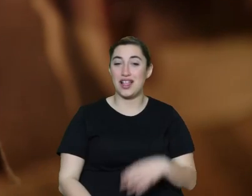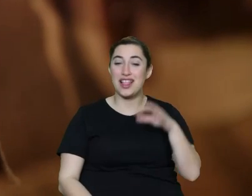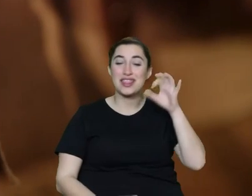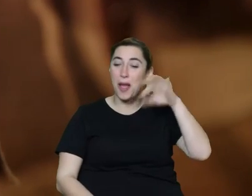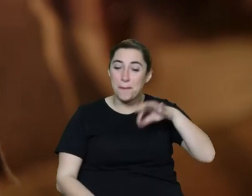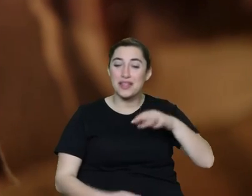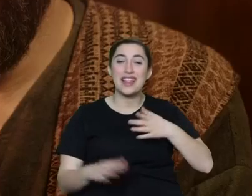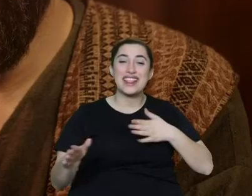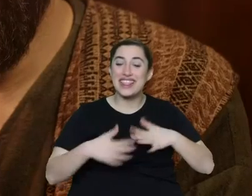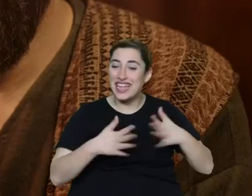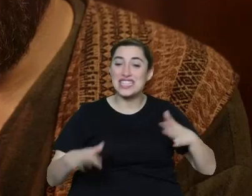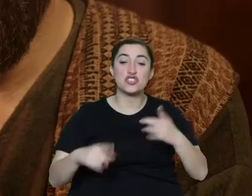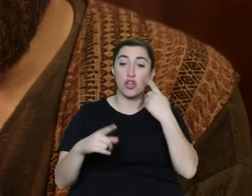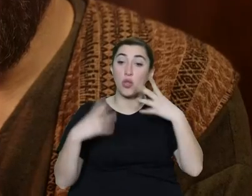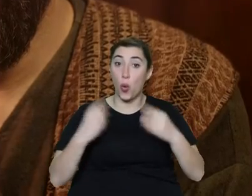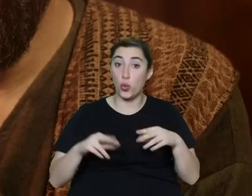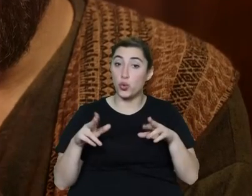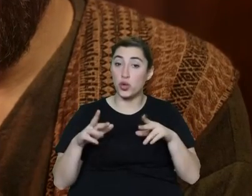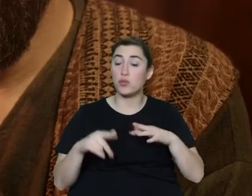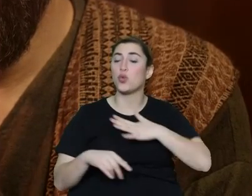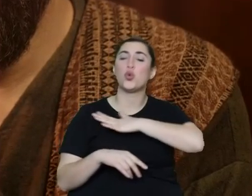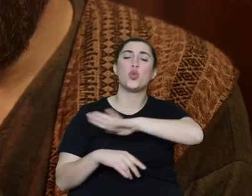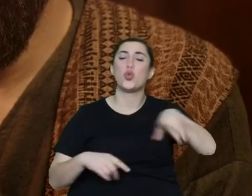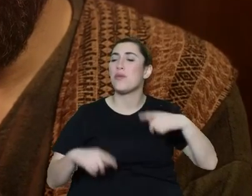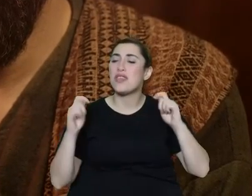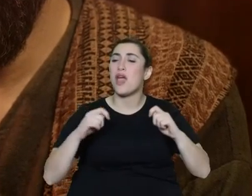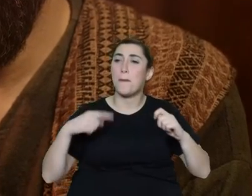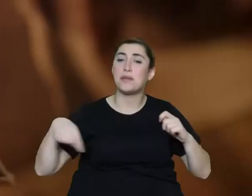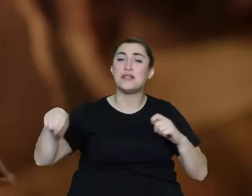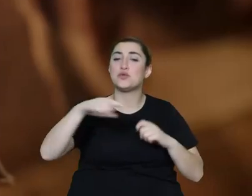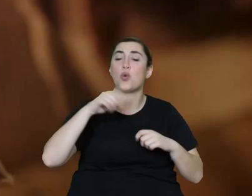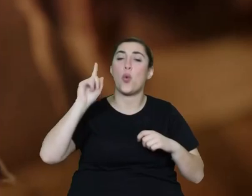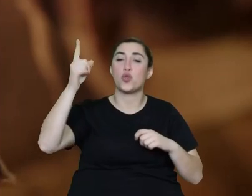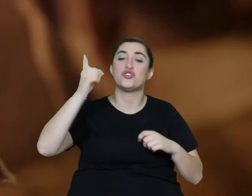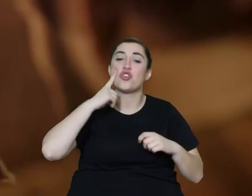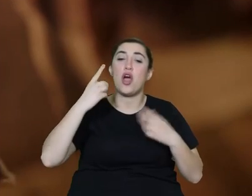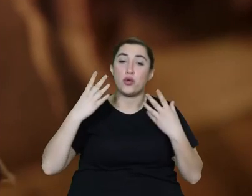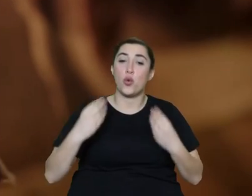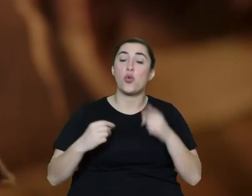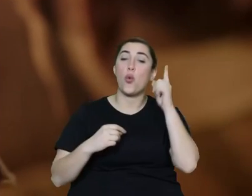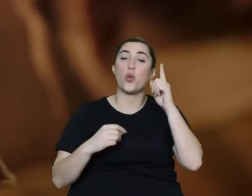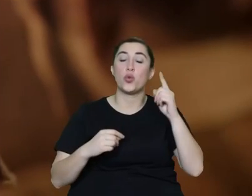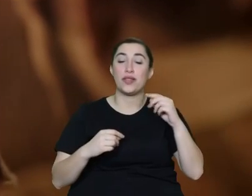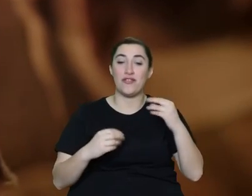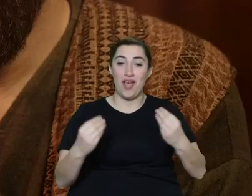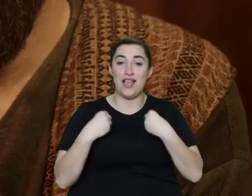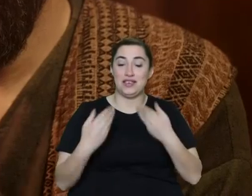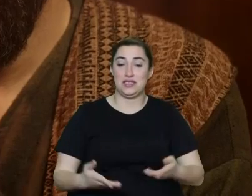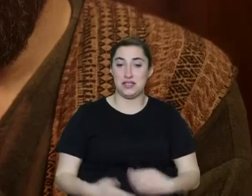Damlanın deryanın ispatı olduğu gibi, bütün yaratılmışlar da onun ispatı, onun